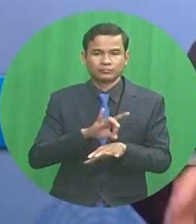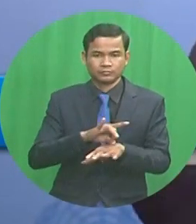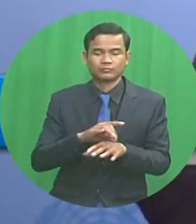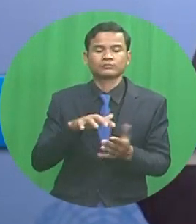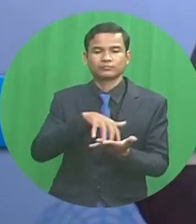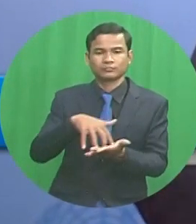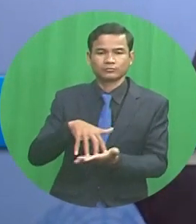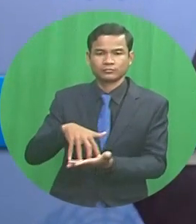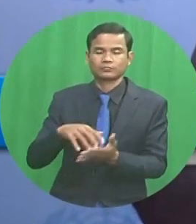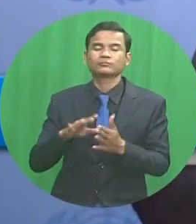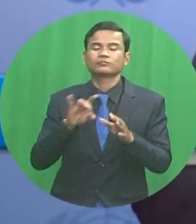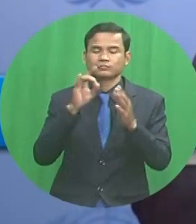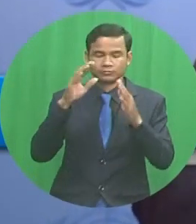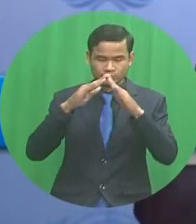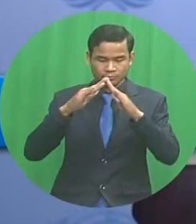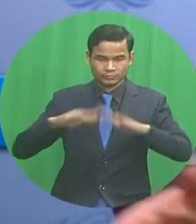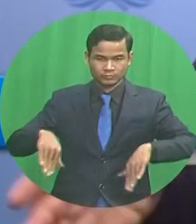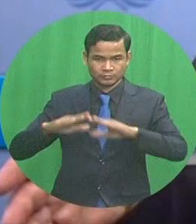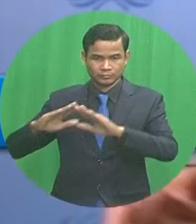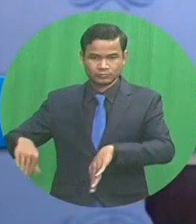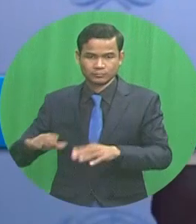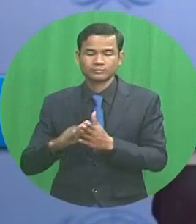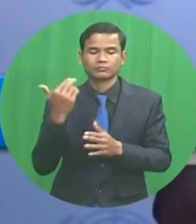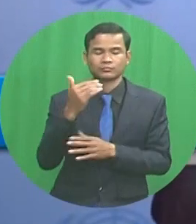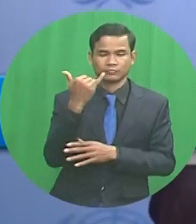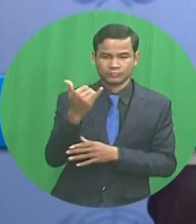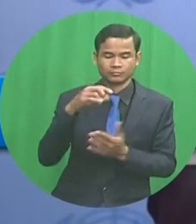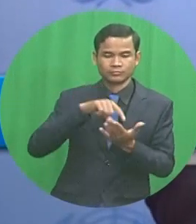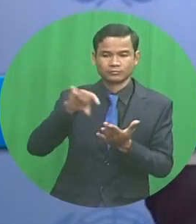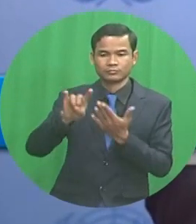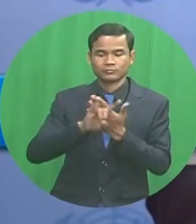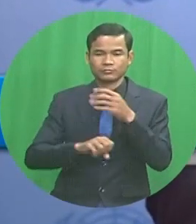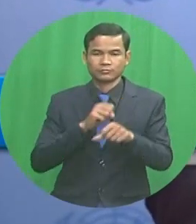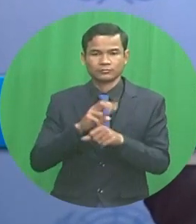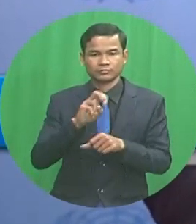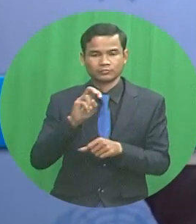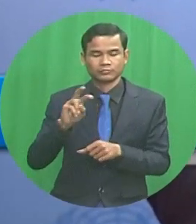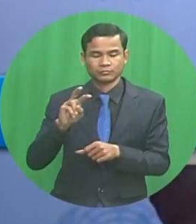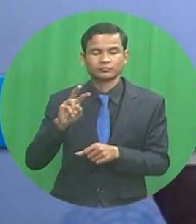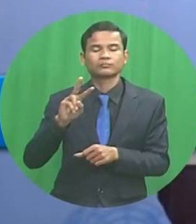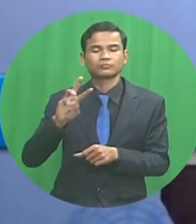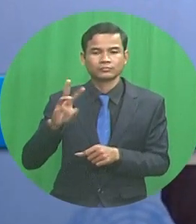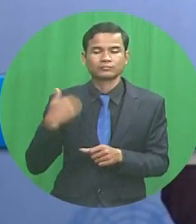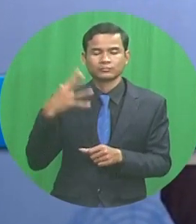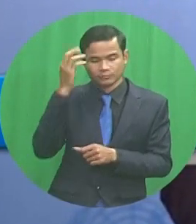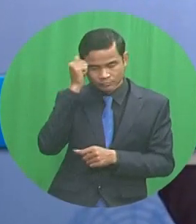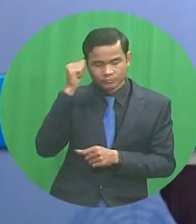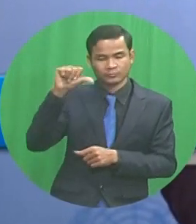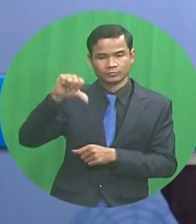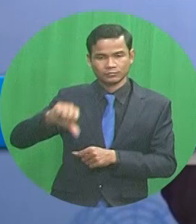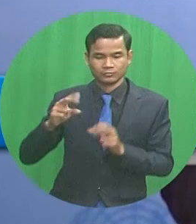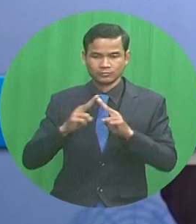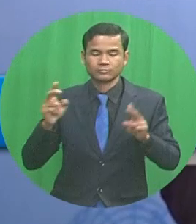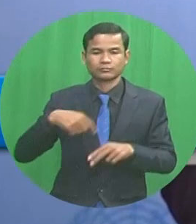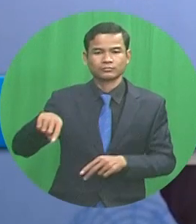ទំហំនៃគ្រោះមហន្តរាយកាលពីថ្ងៃទី6ខែកុម្ភៈកន្លងទៅនេះគឺជាផ្នែកមួយនៃការចងចាំដ៏អាក្រក់បំផុតហើយ